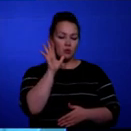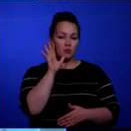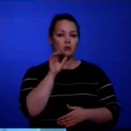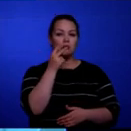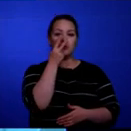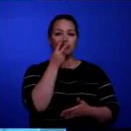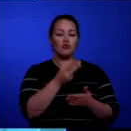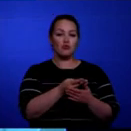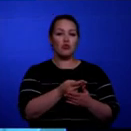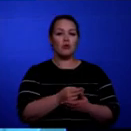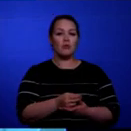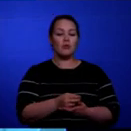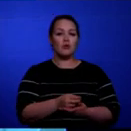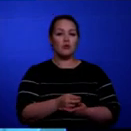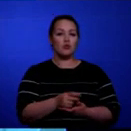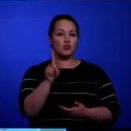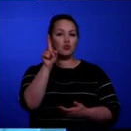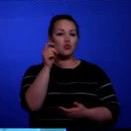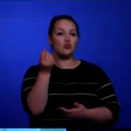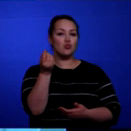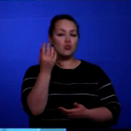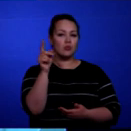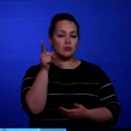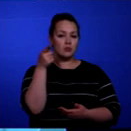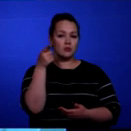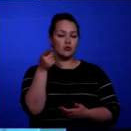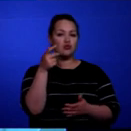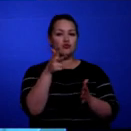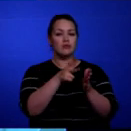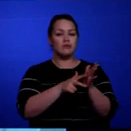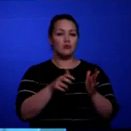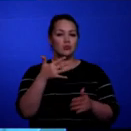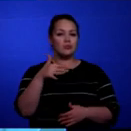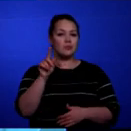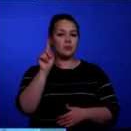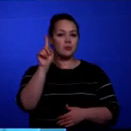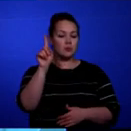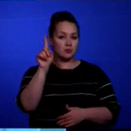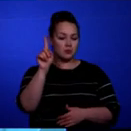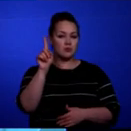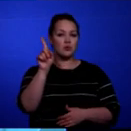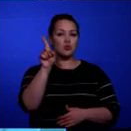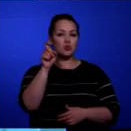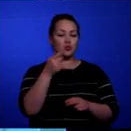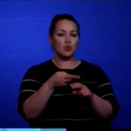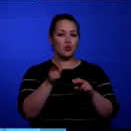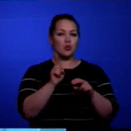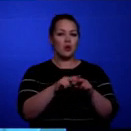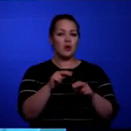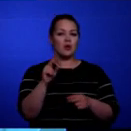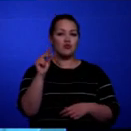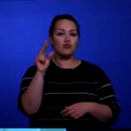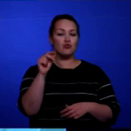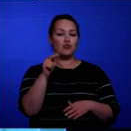смотрим на количество сотен 1851 сотен в этом числе 18